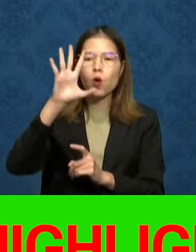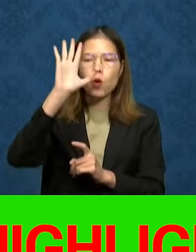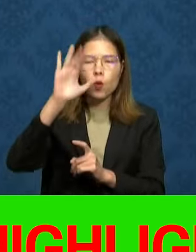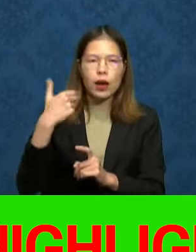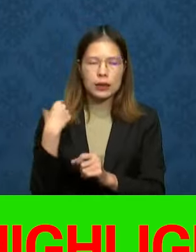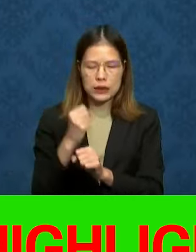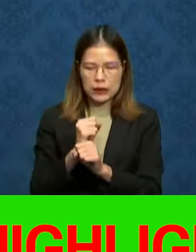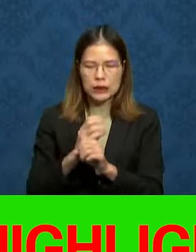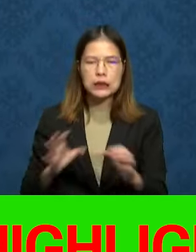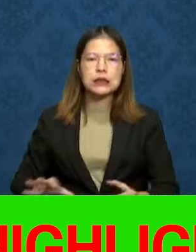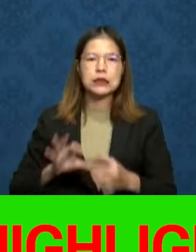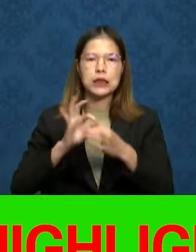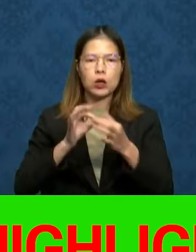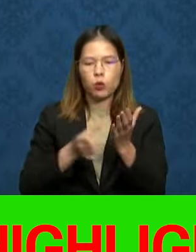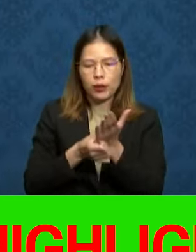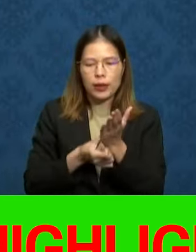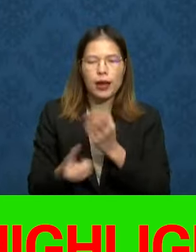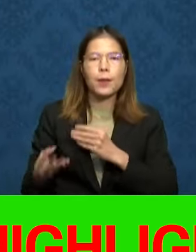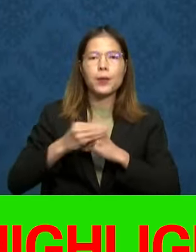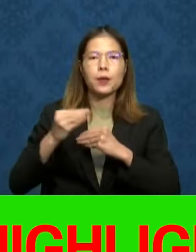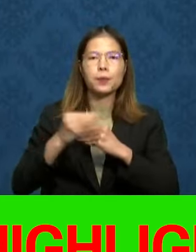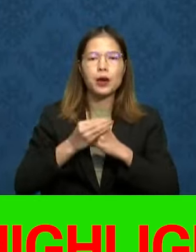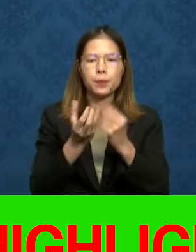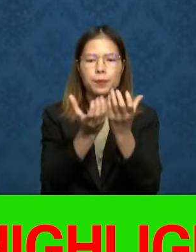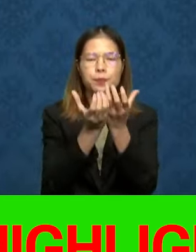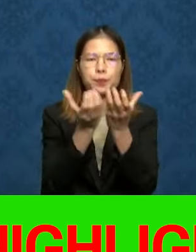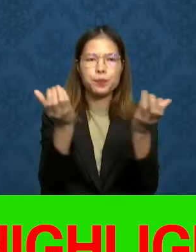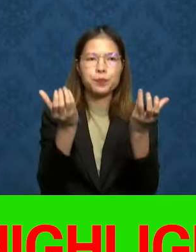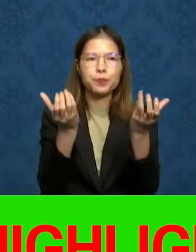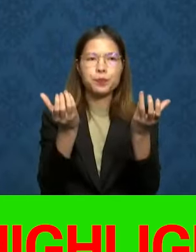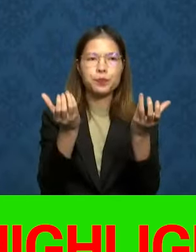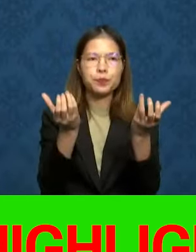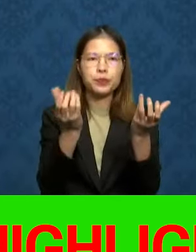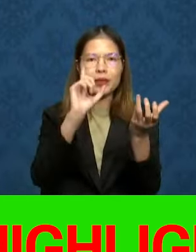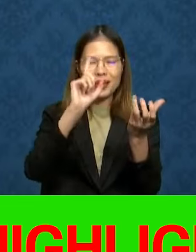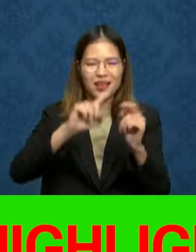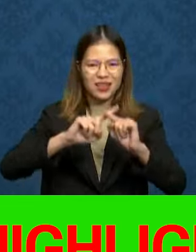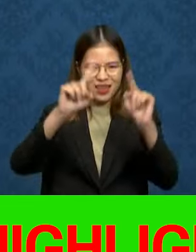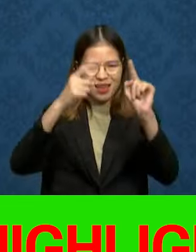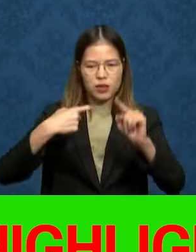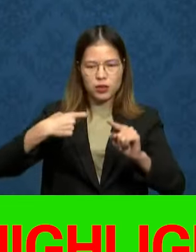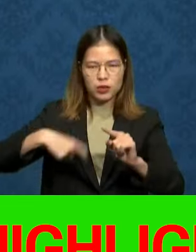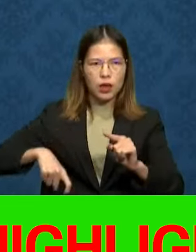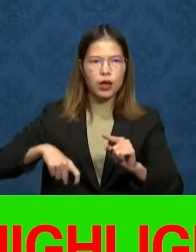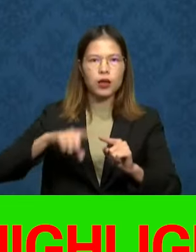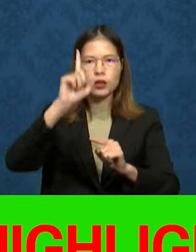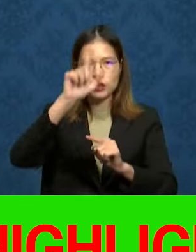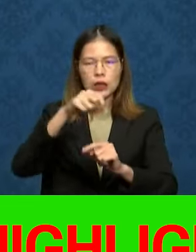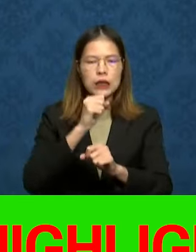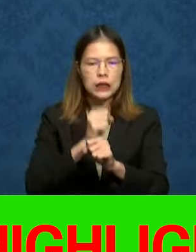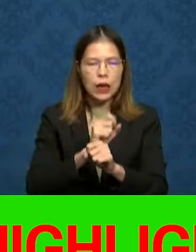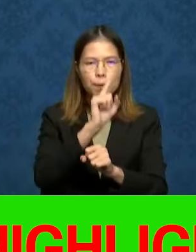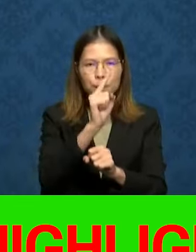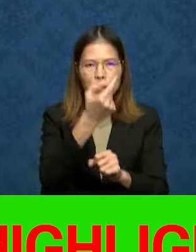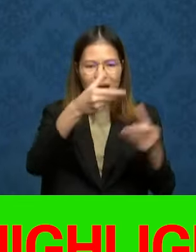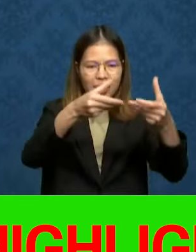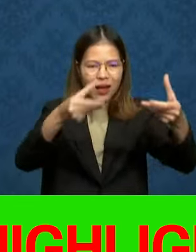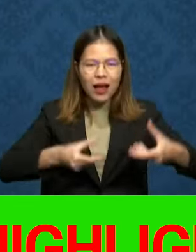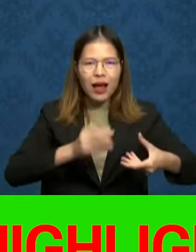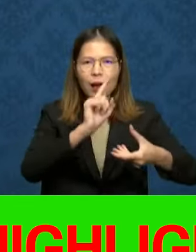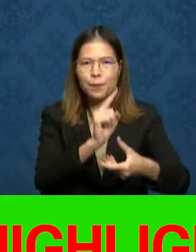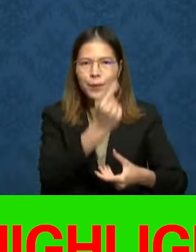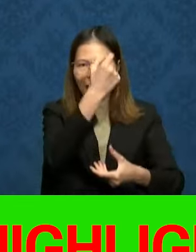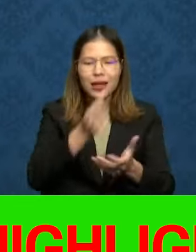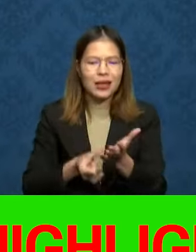ส่วนที่เกี่ยวกับการแก้ไขเพิ่มเติมรัฐธรรมนูญแต่ศาลชี้ไว้แล้วว่าเป็นการทำใหม่ทั้งฉบับไม่ใช่การแก้ไข